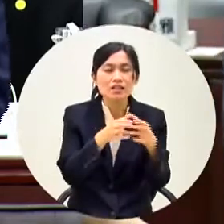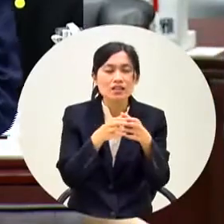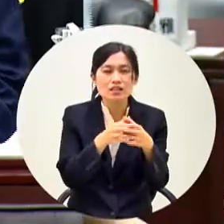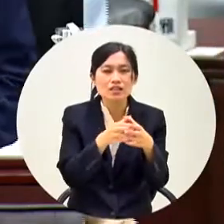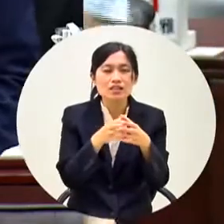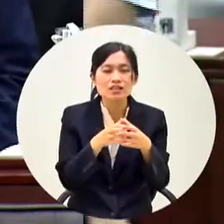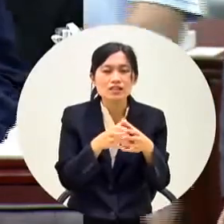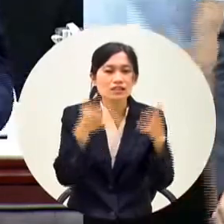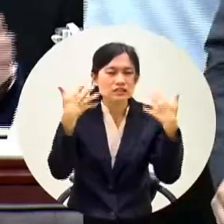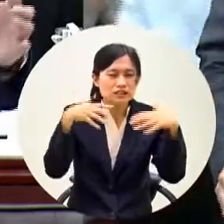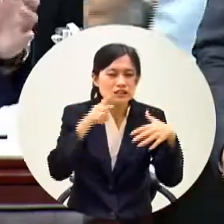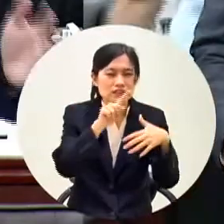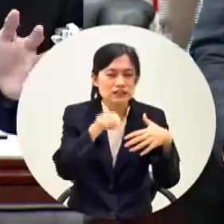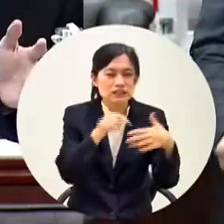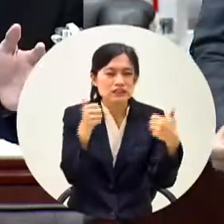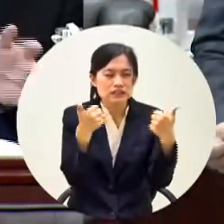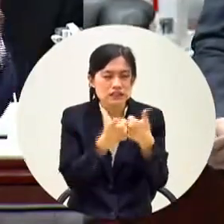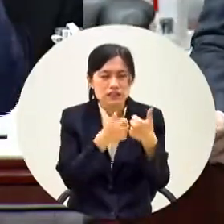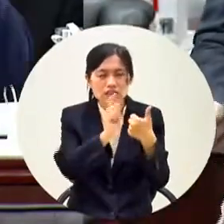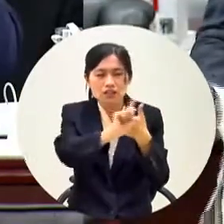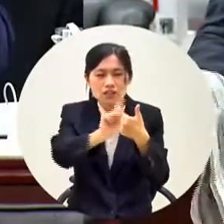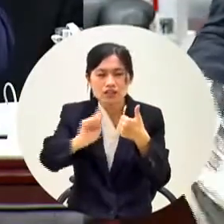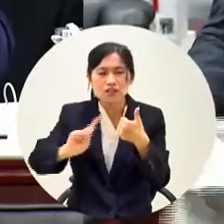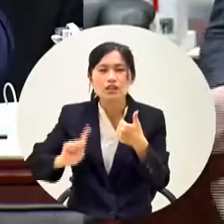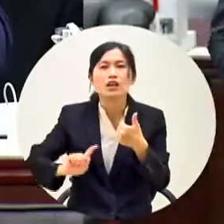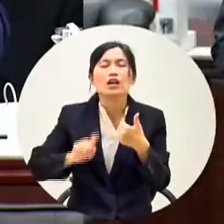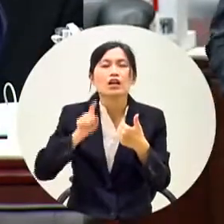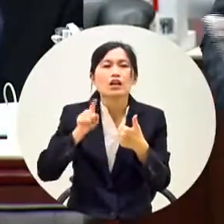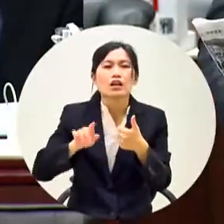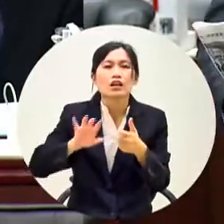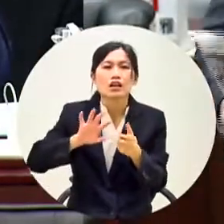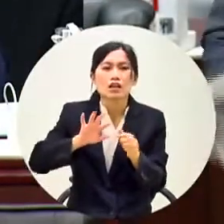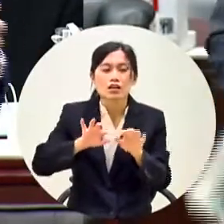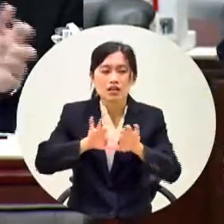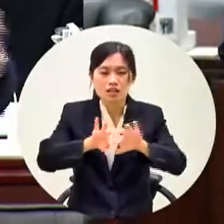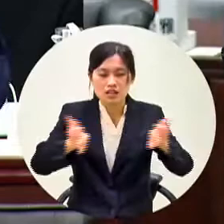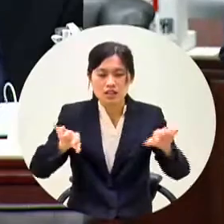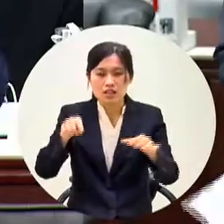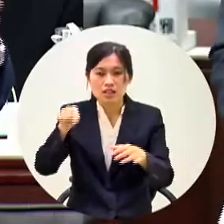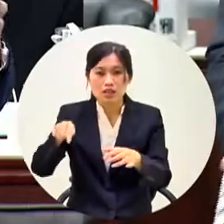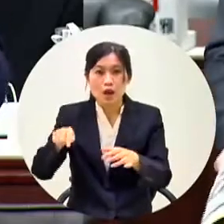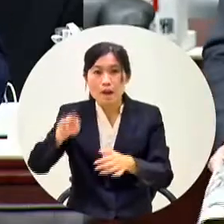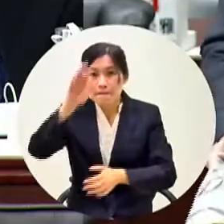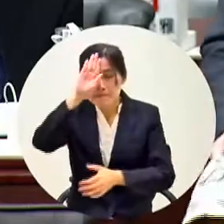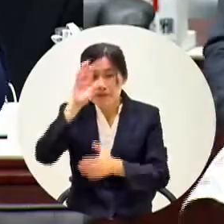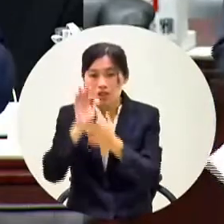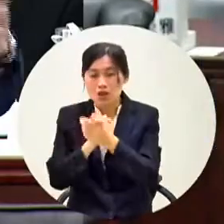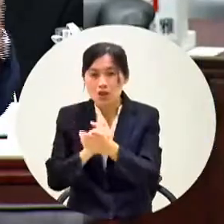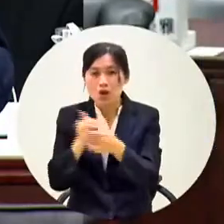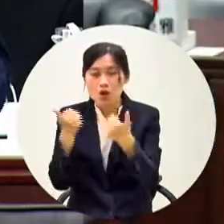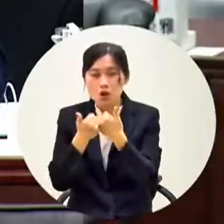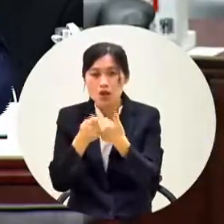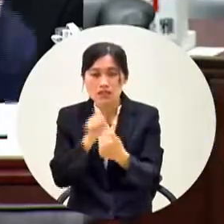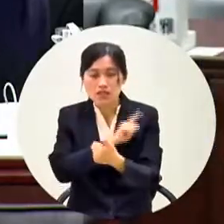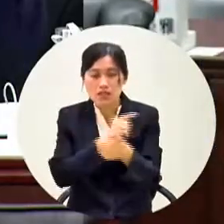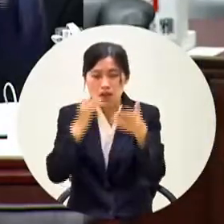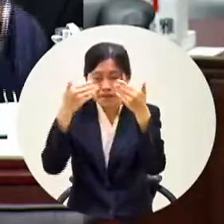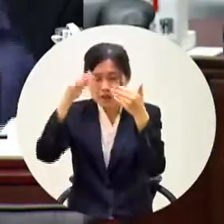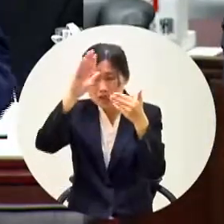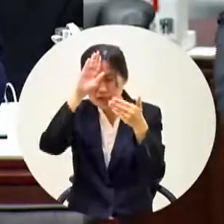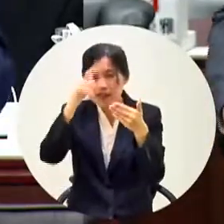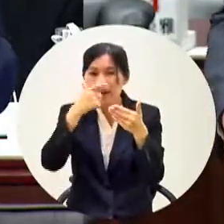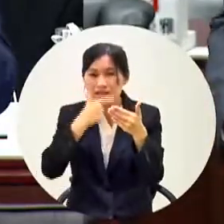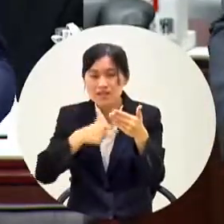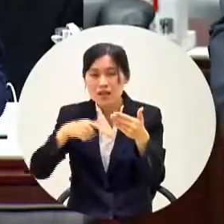亚辉啦、丁店啊，另外一方面是譬如说我们这些病友会，譬如说自闭症或者是唐氏症等等这